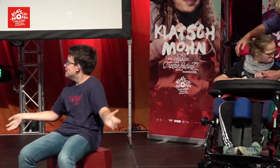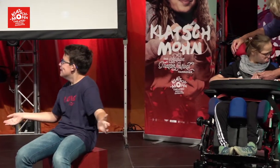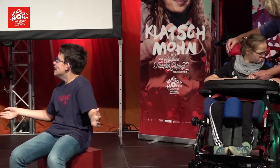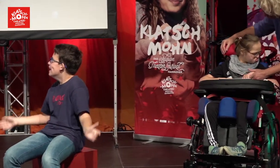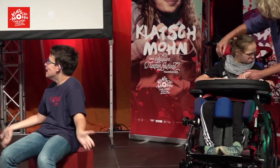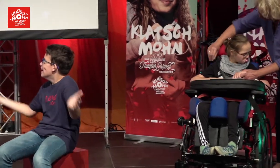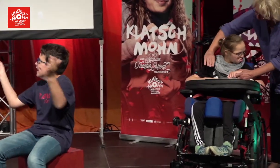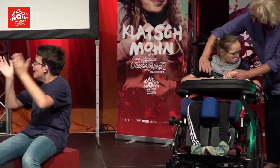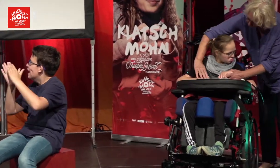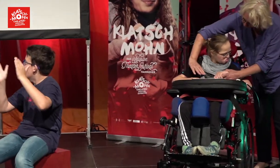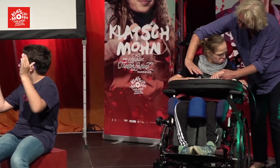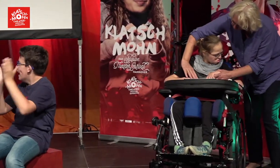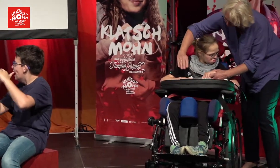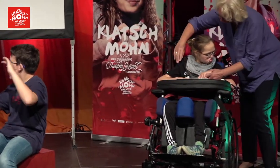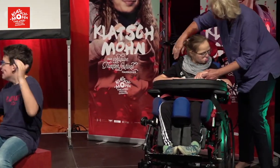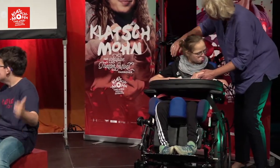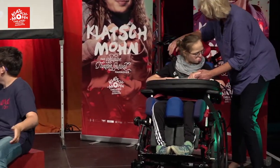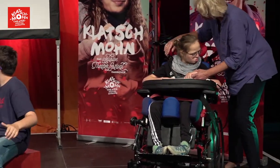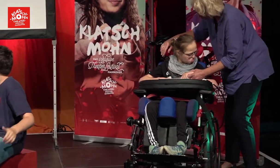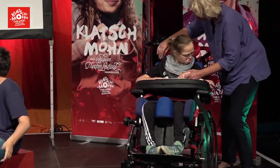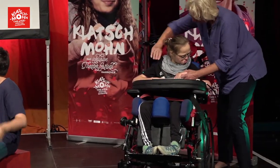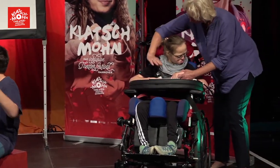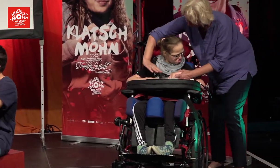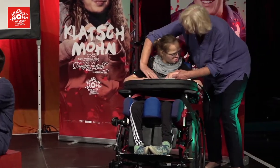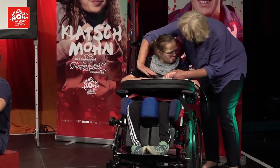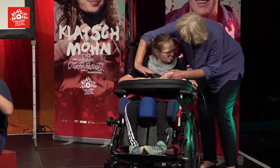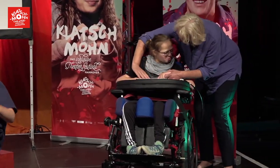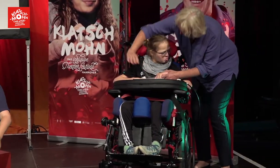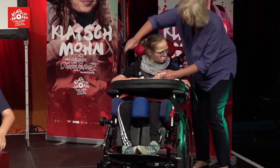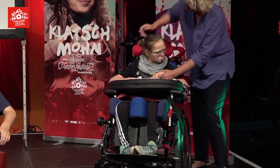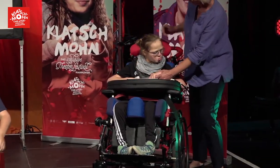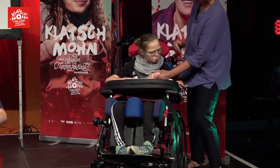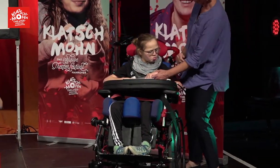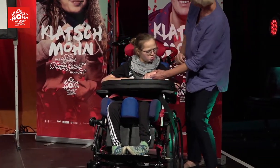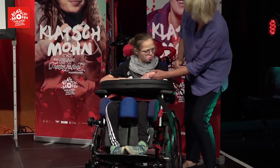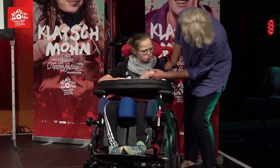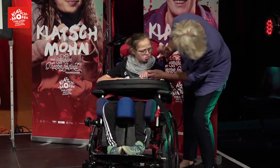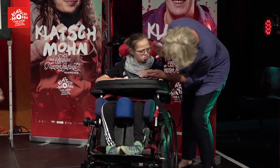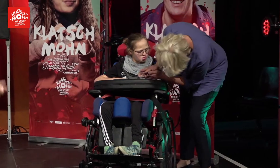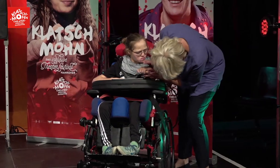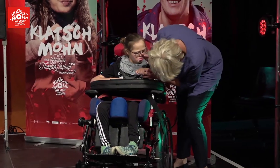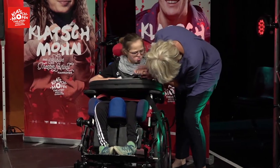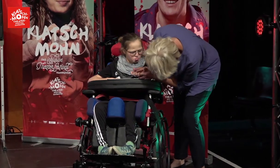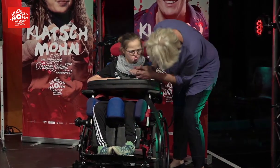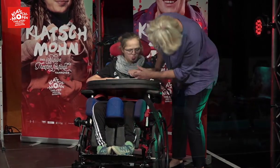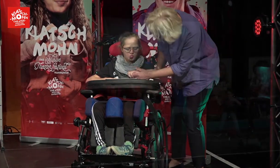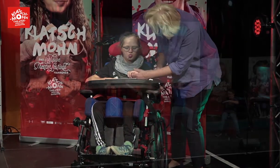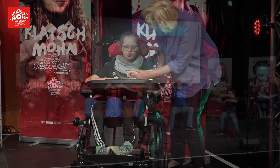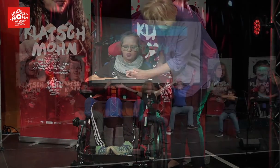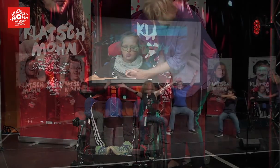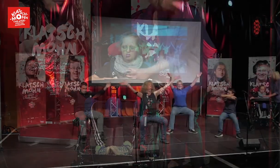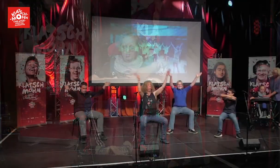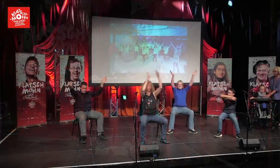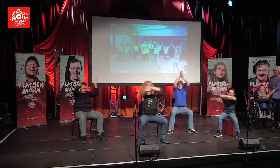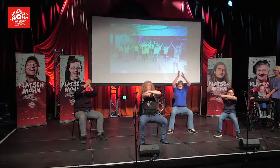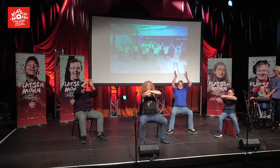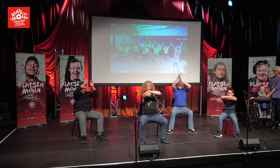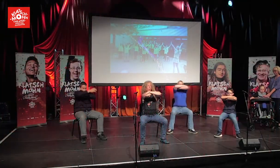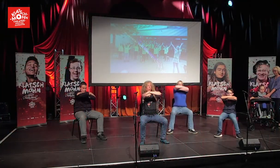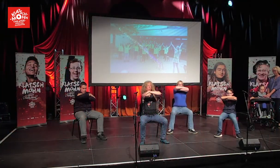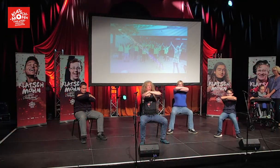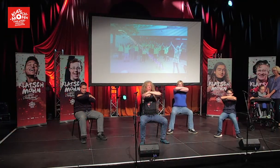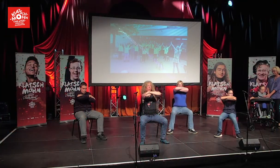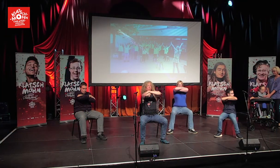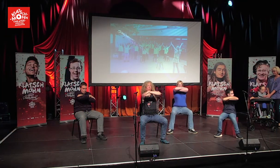them. I like digging holes, hiding things inside them. When I grow old, I won't forget